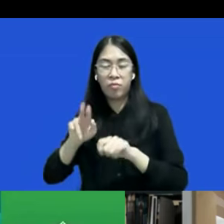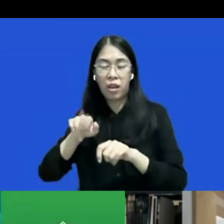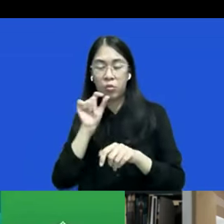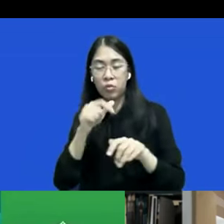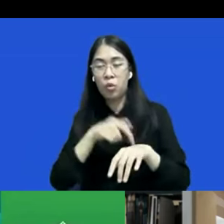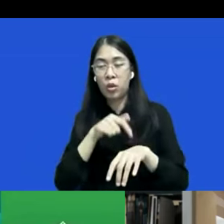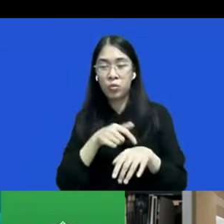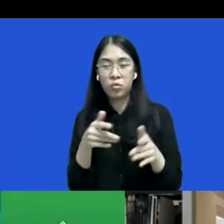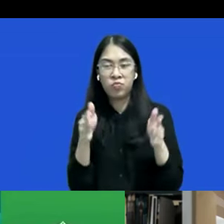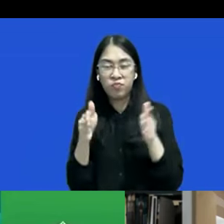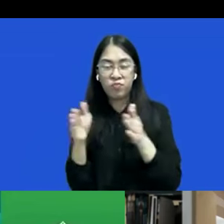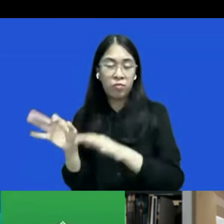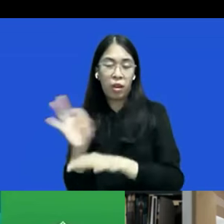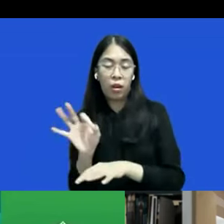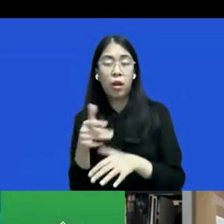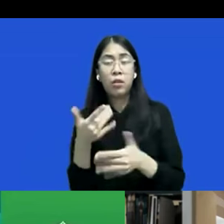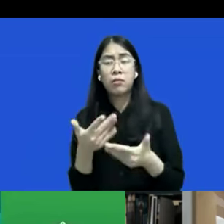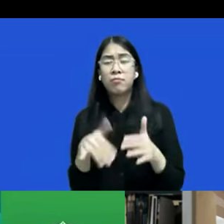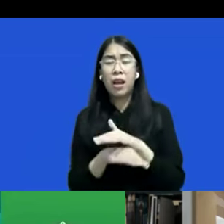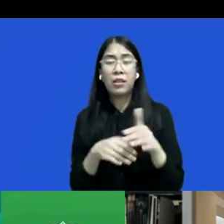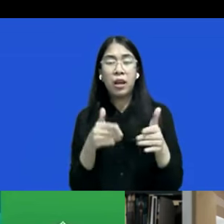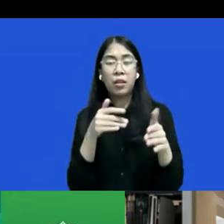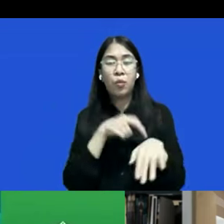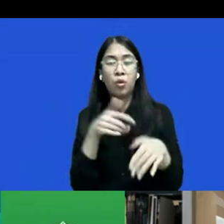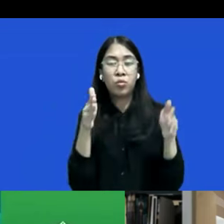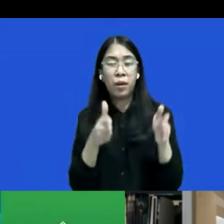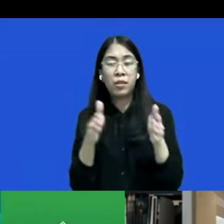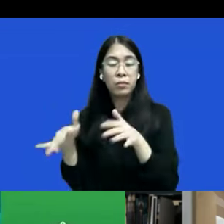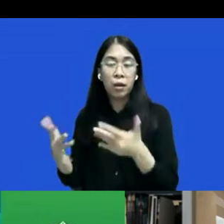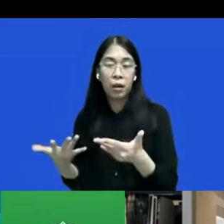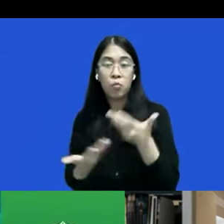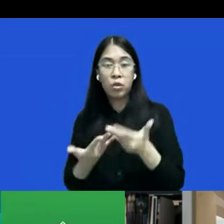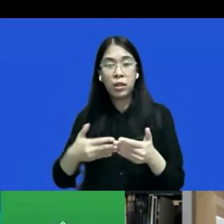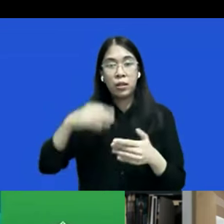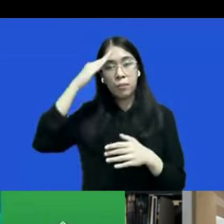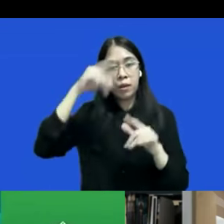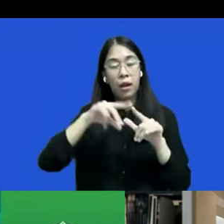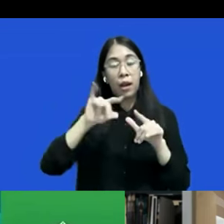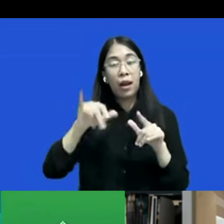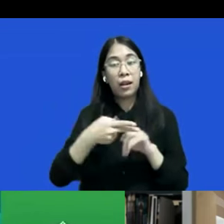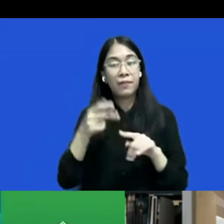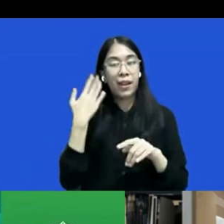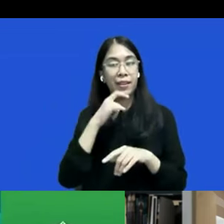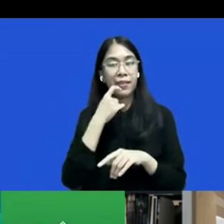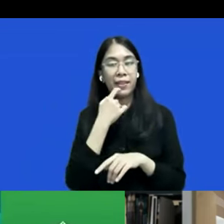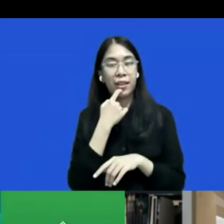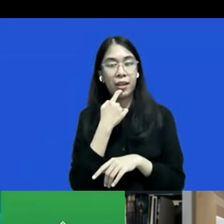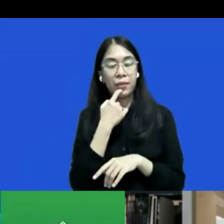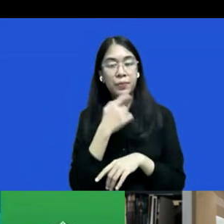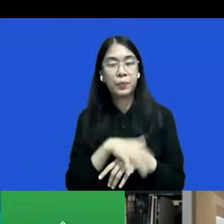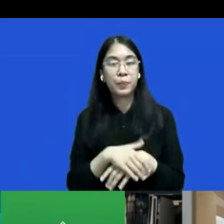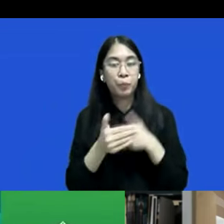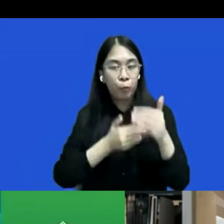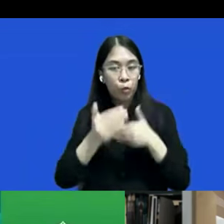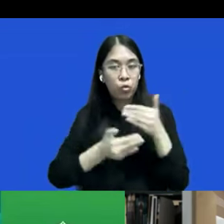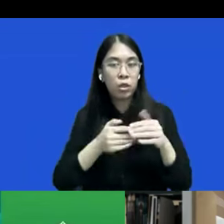apa yang menjadi dasar batas waktu dari penyidikan? Mungkin Bang Arif karena tadi ngebahas soal proses